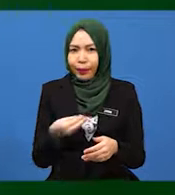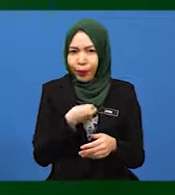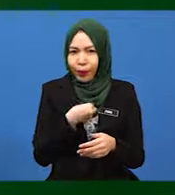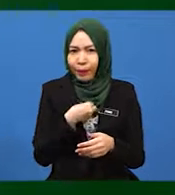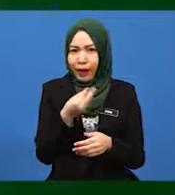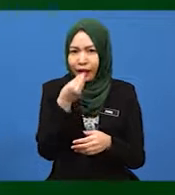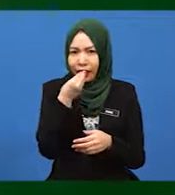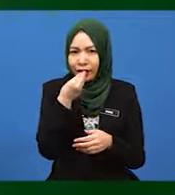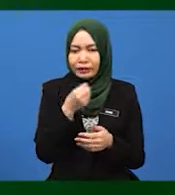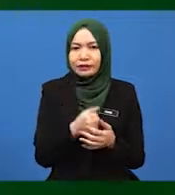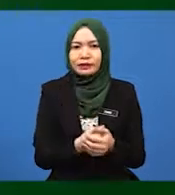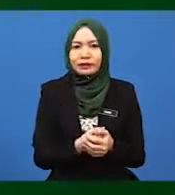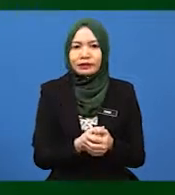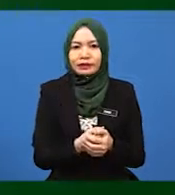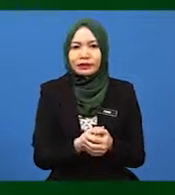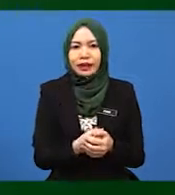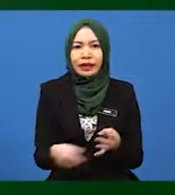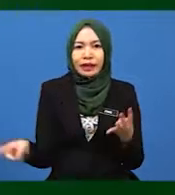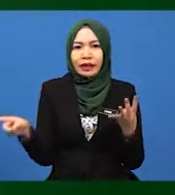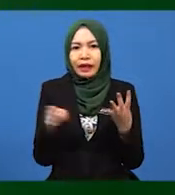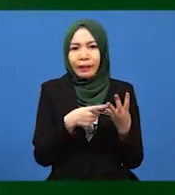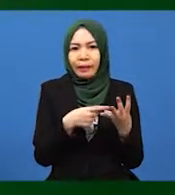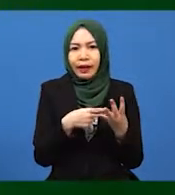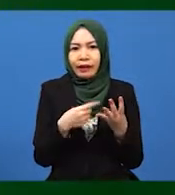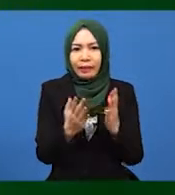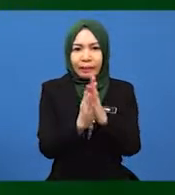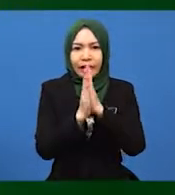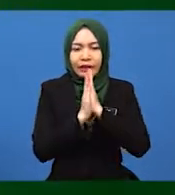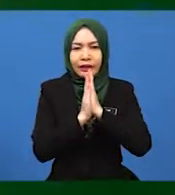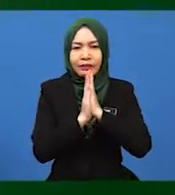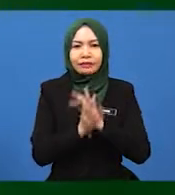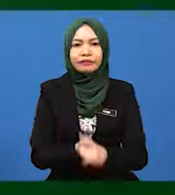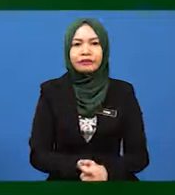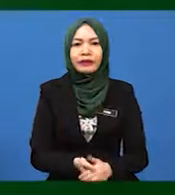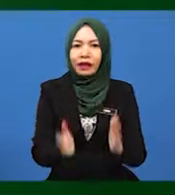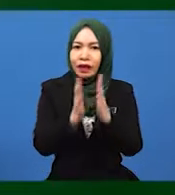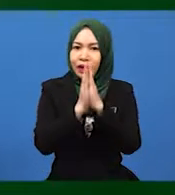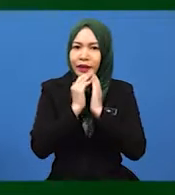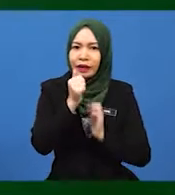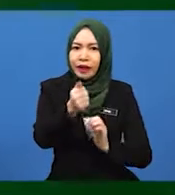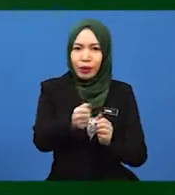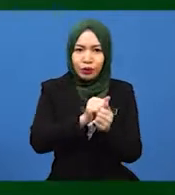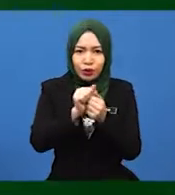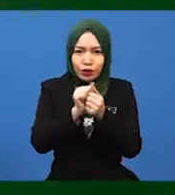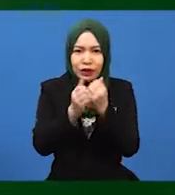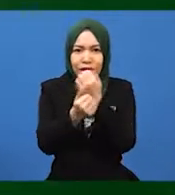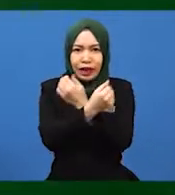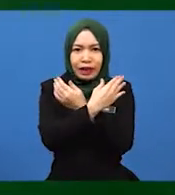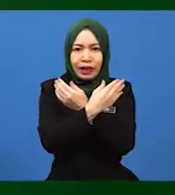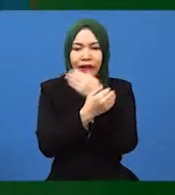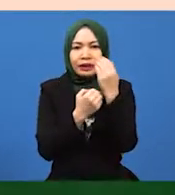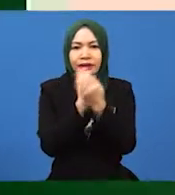Jemput makan. Keempat, minta. minta kamu cuci tangan.